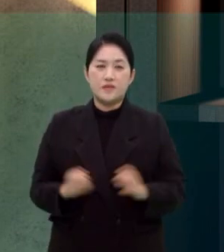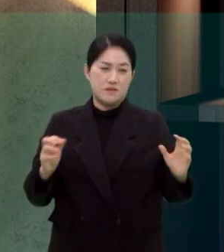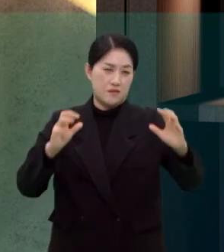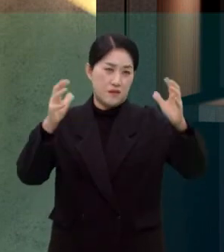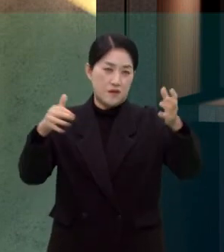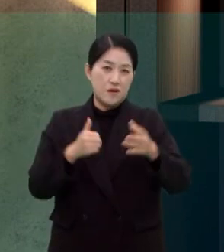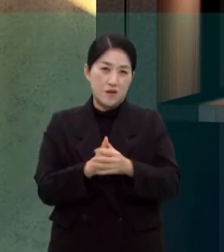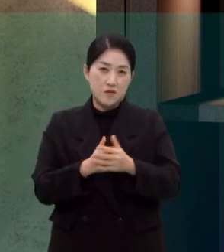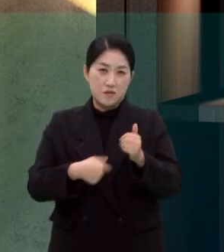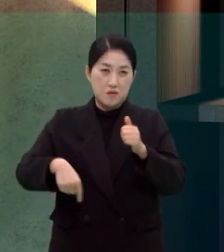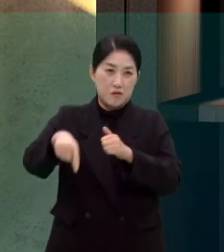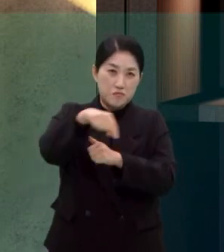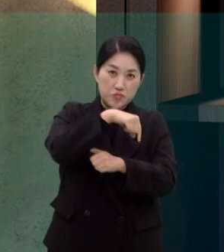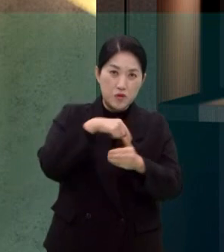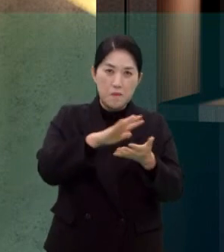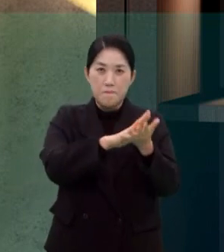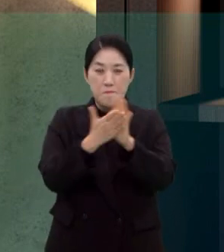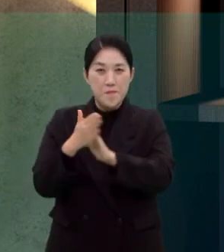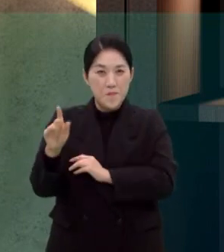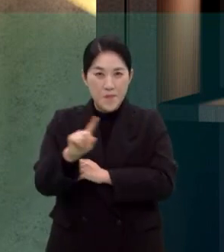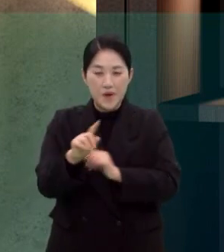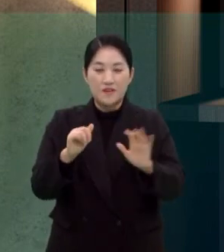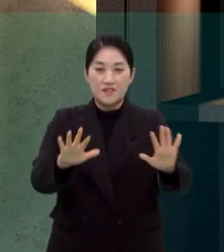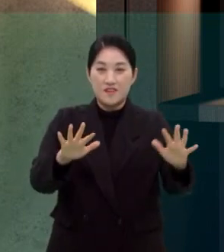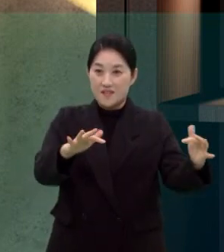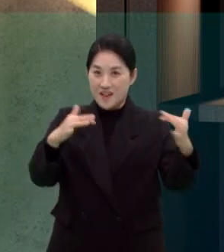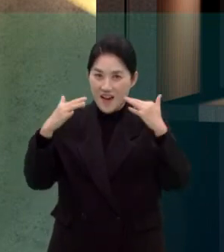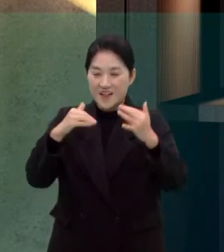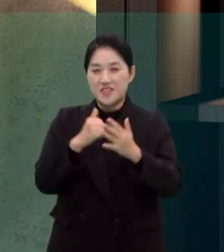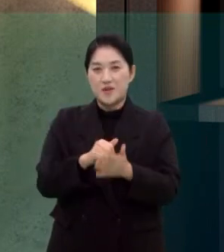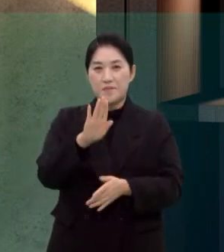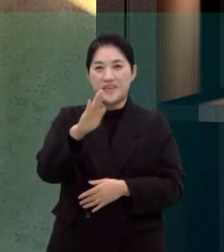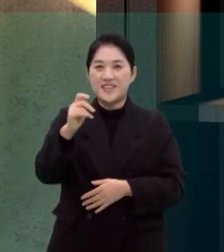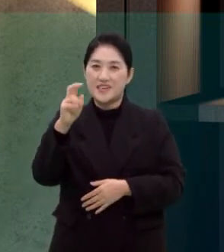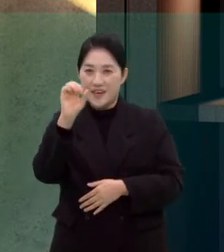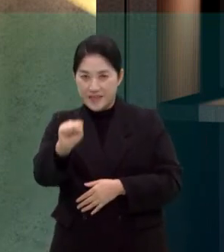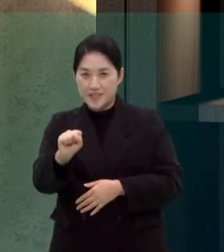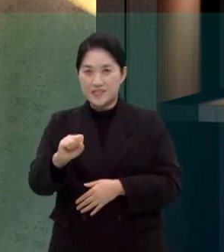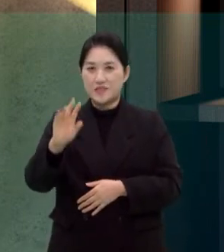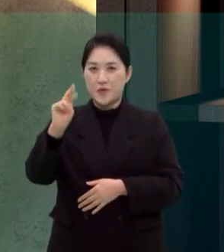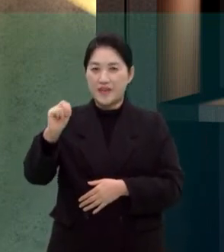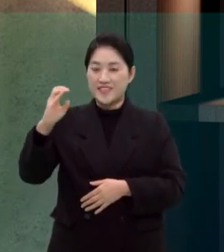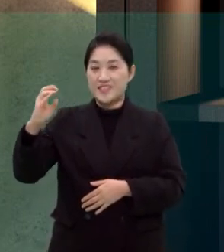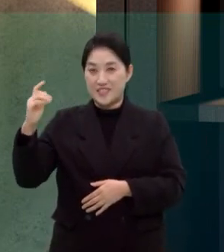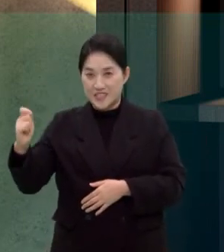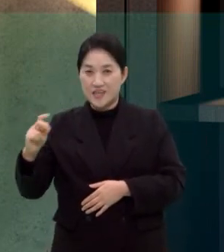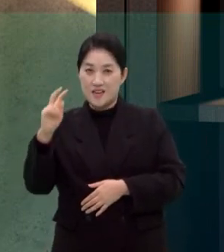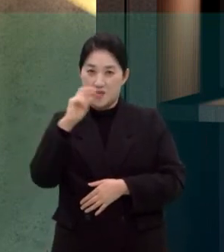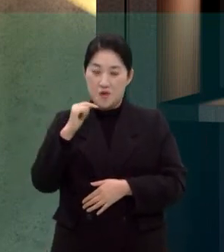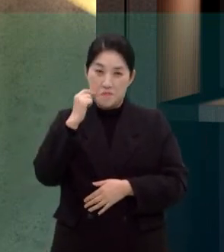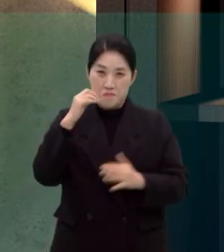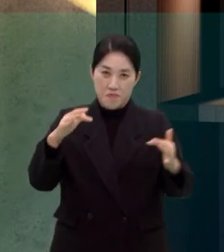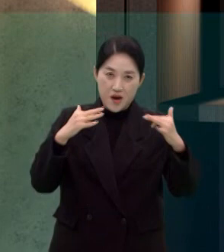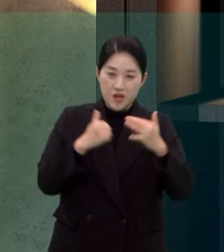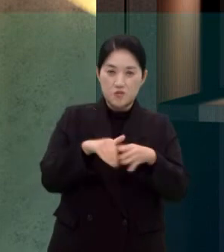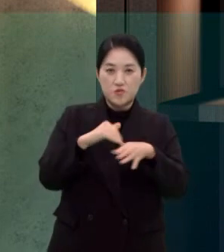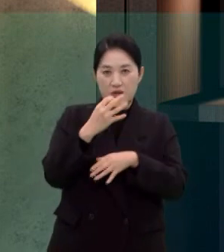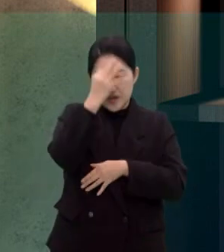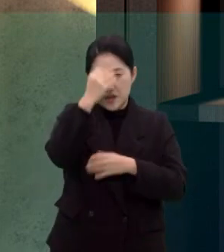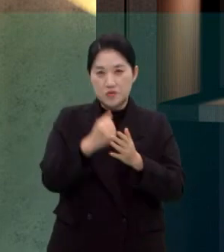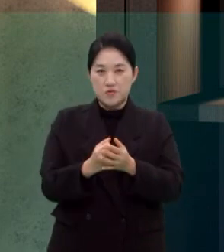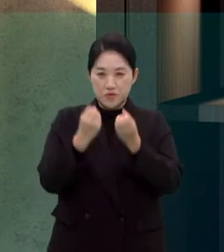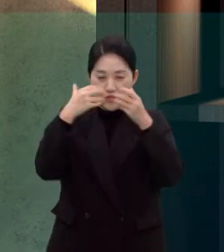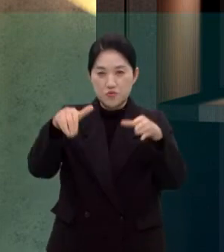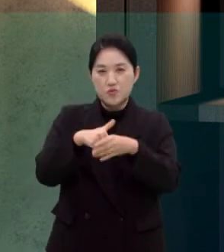세계적인 신드롬을 일으킨 방탄소년단, NCT를 비롯한 문화예술, 또 신흥 유니콘 기업 발전의